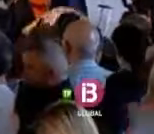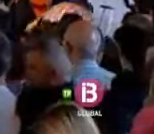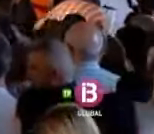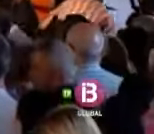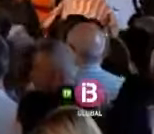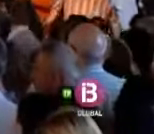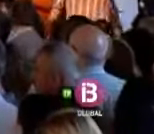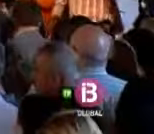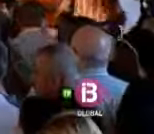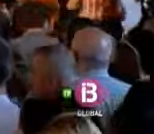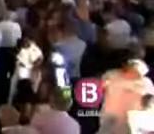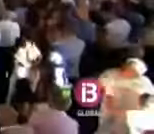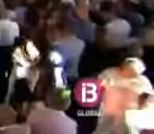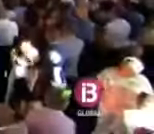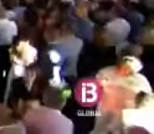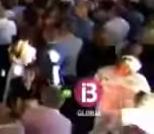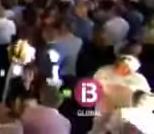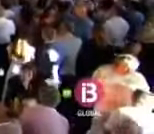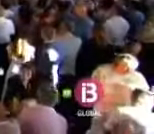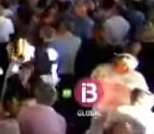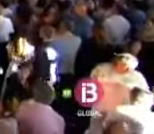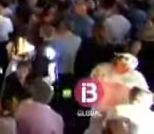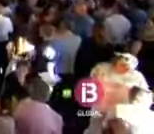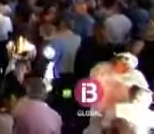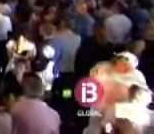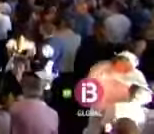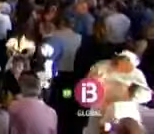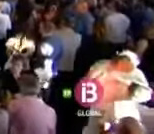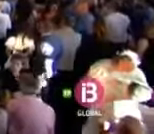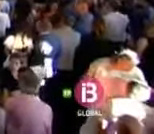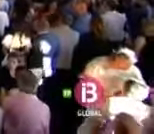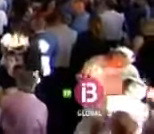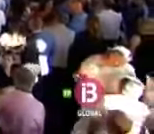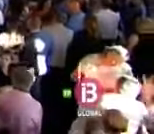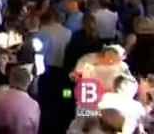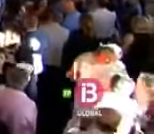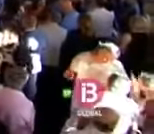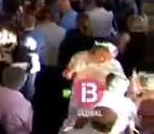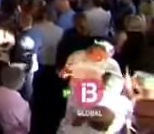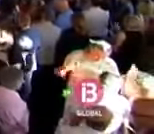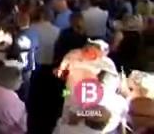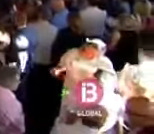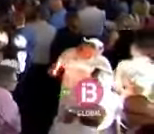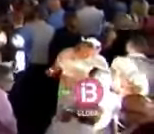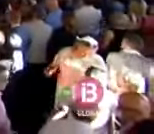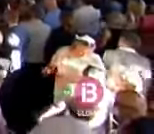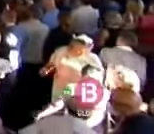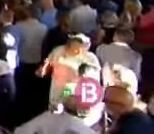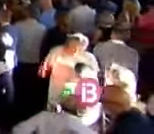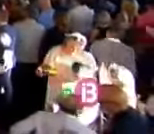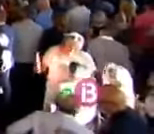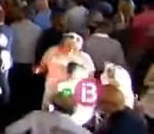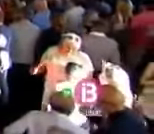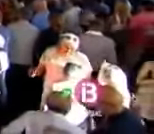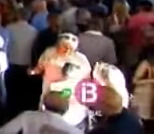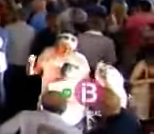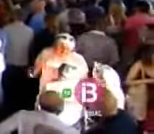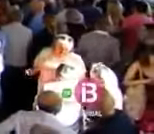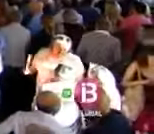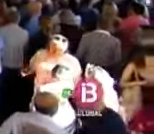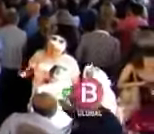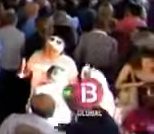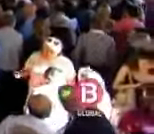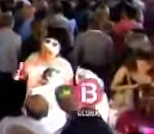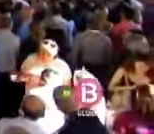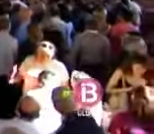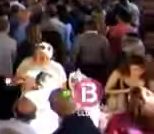L'acompanyen quatre càrrecs estatals, el president del Senat, Manuel Cruz, i tres ministres en funcions, el de Foment, José Luis Ábalos, el d'Agricultura,